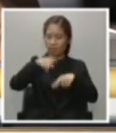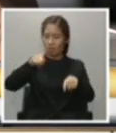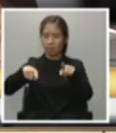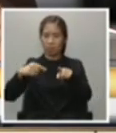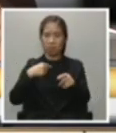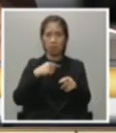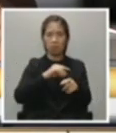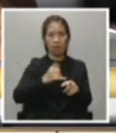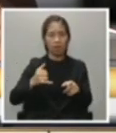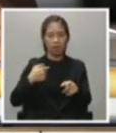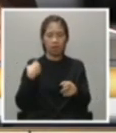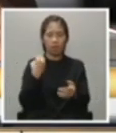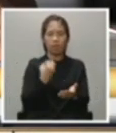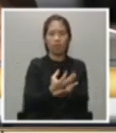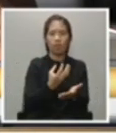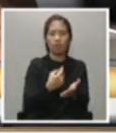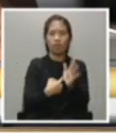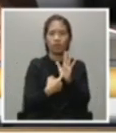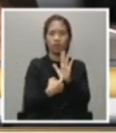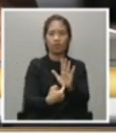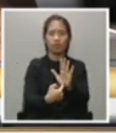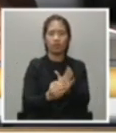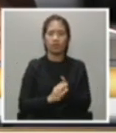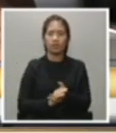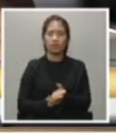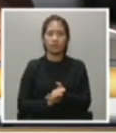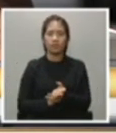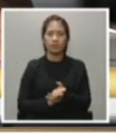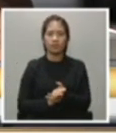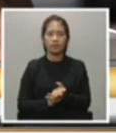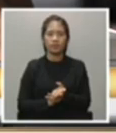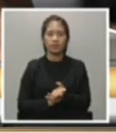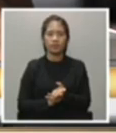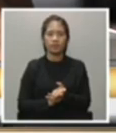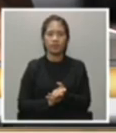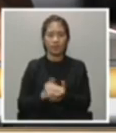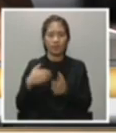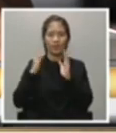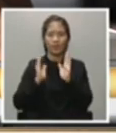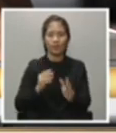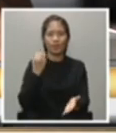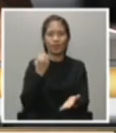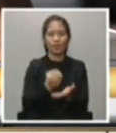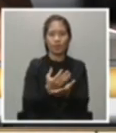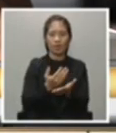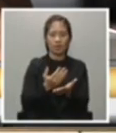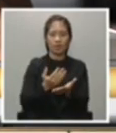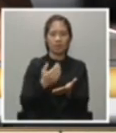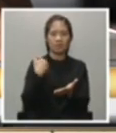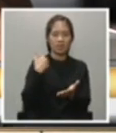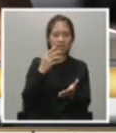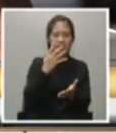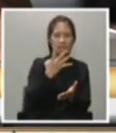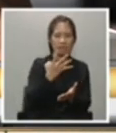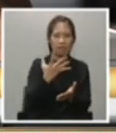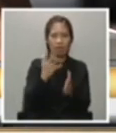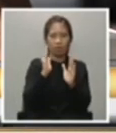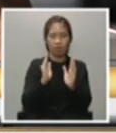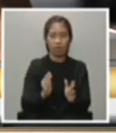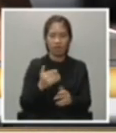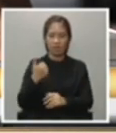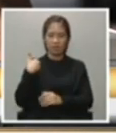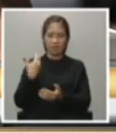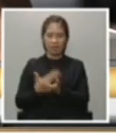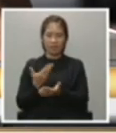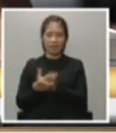ญยกตัวอย่างเช่นเจ้าสัว 4-5 รายโดยเฉพาะรายที่บริจา